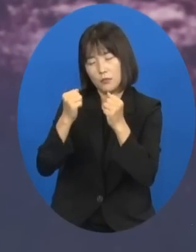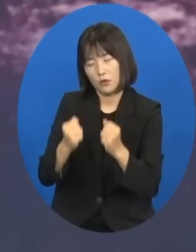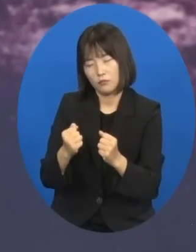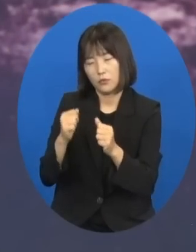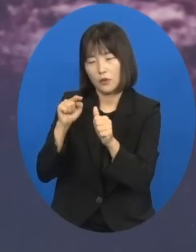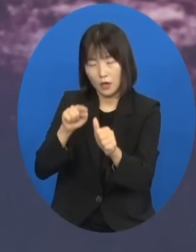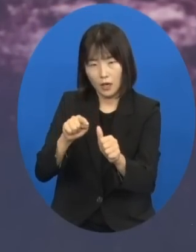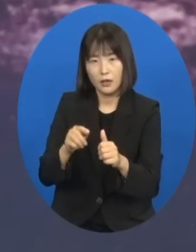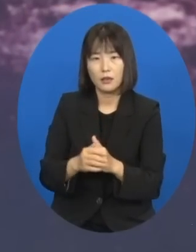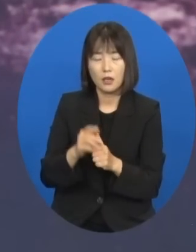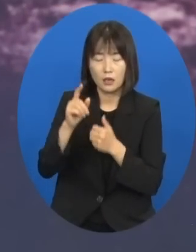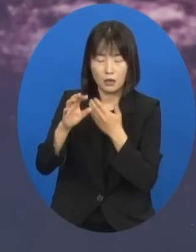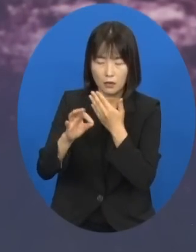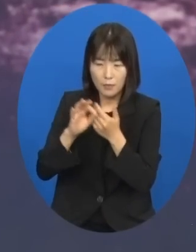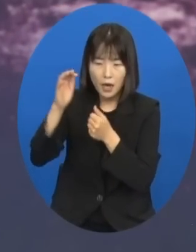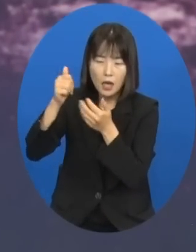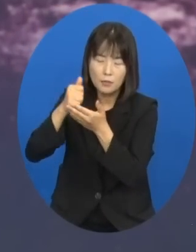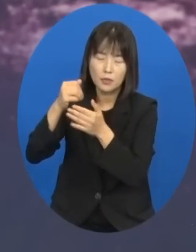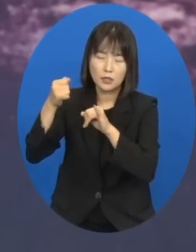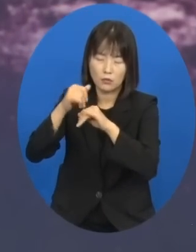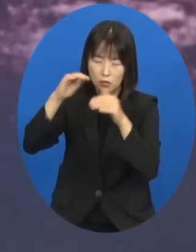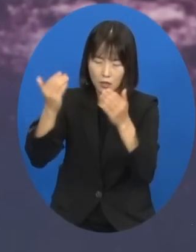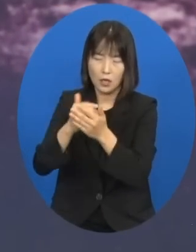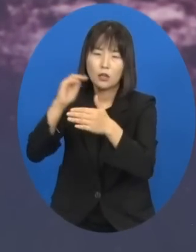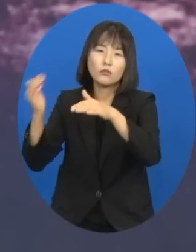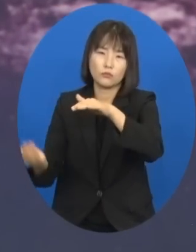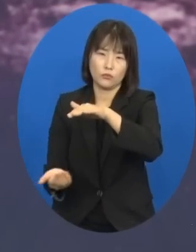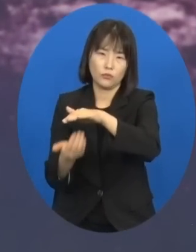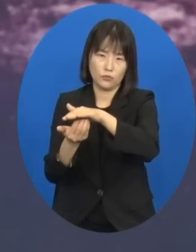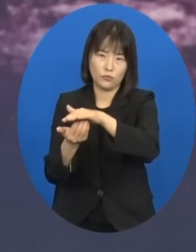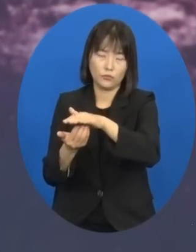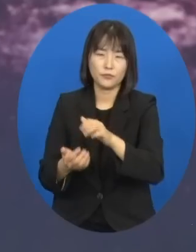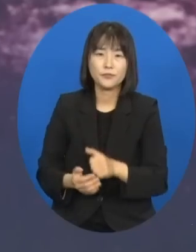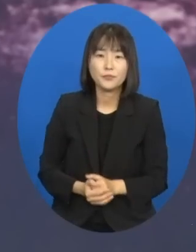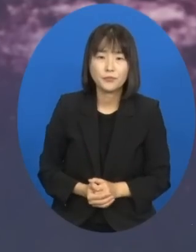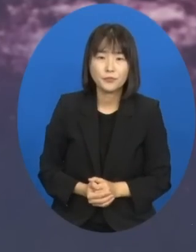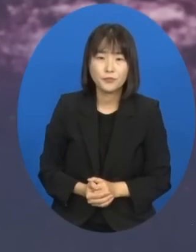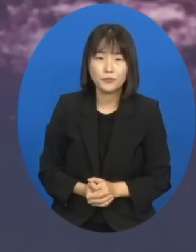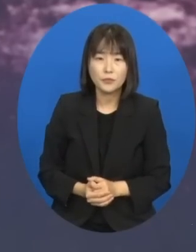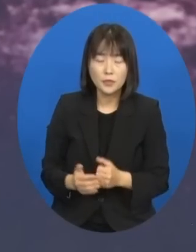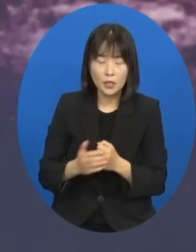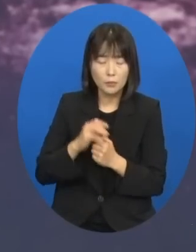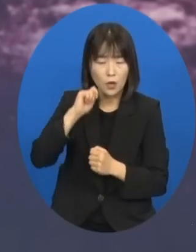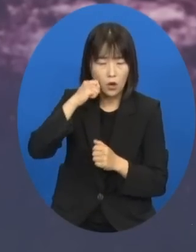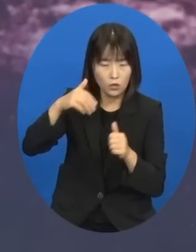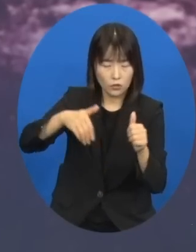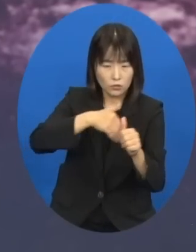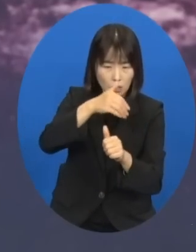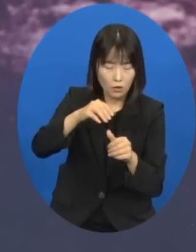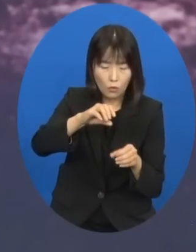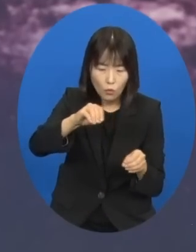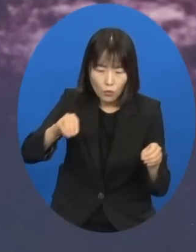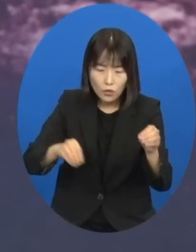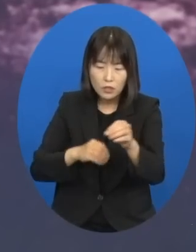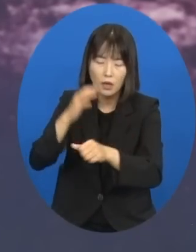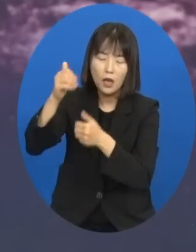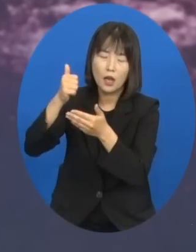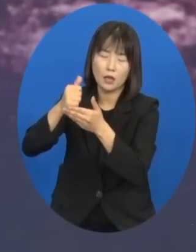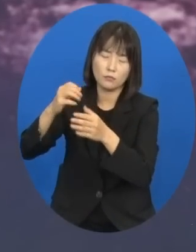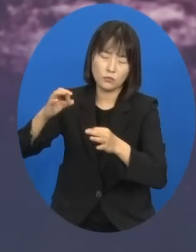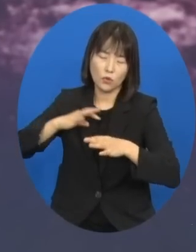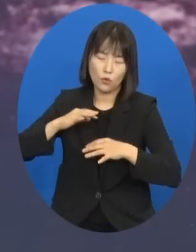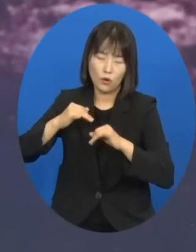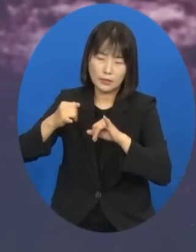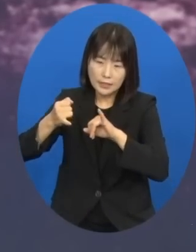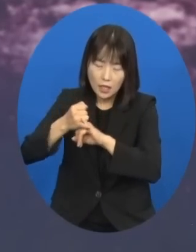다 너의 것이 될 거야. 그래서 이 흉년 상황 오히려 하나님의 놀라운 이 약속을 경험하게 될 좋은